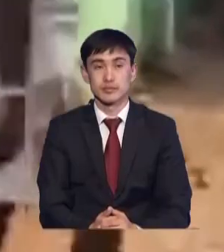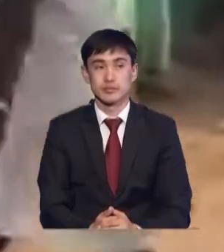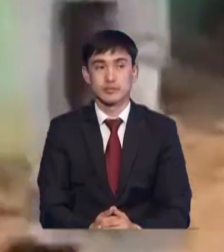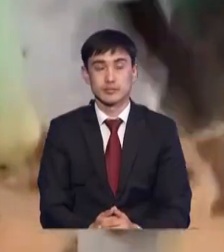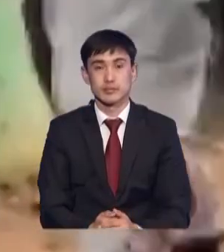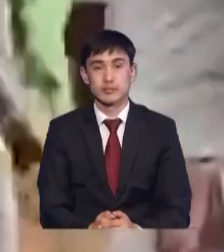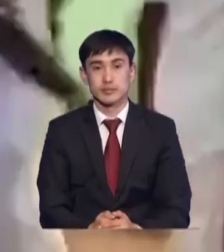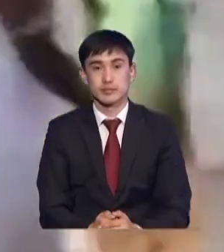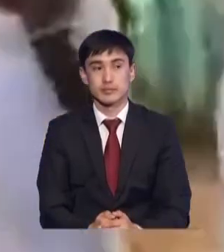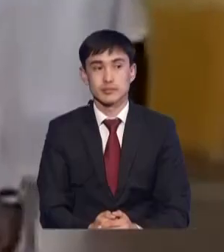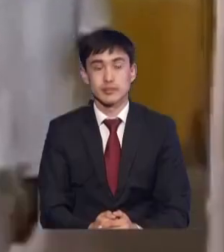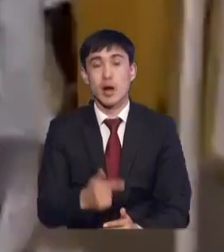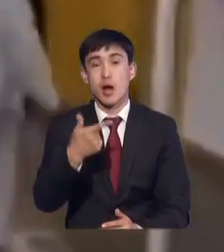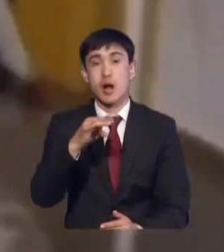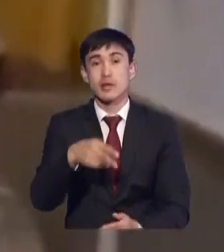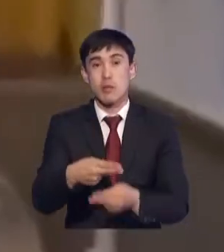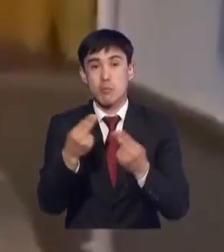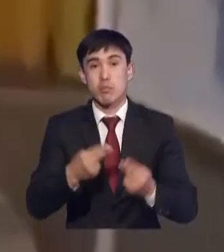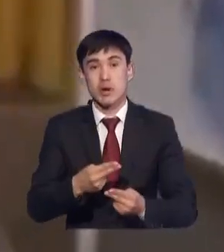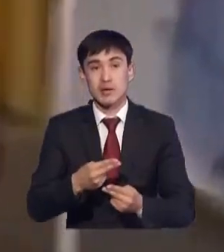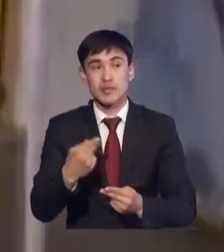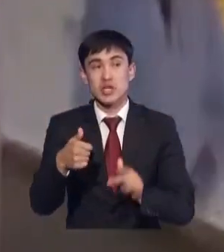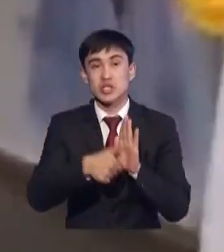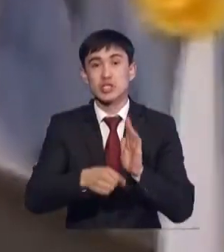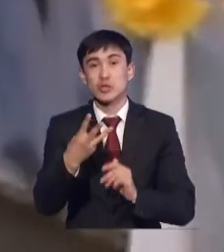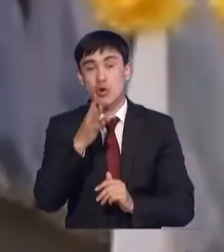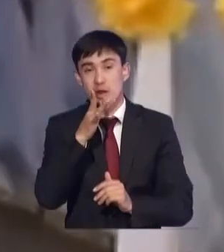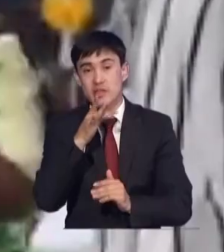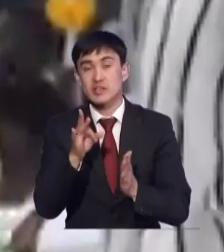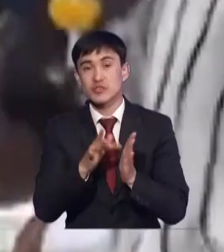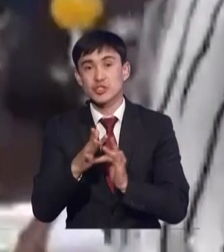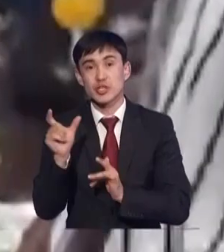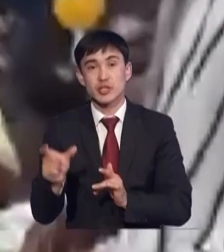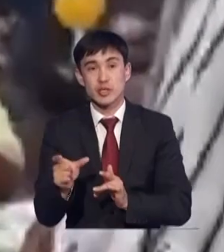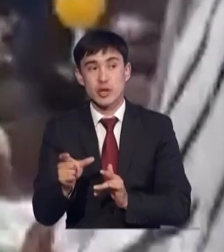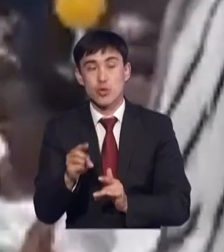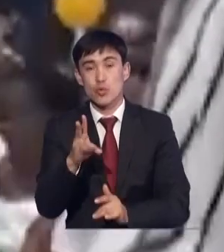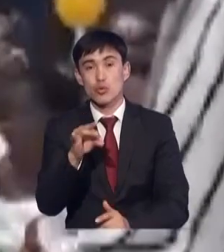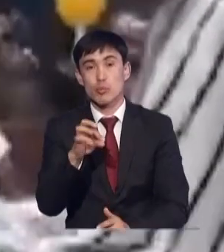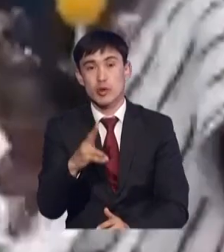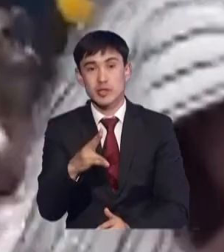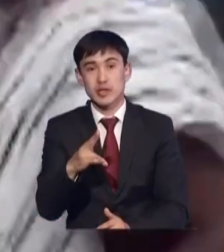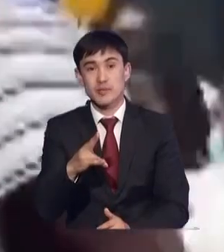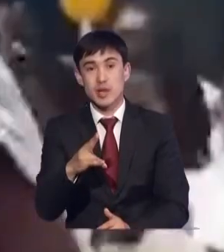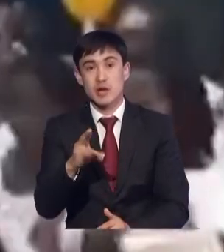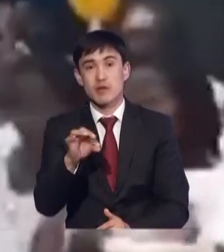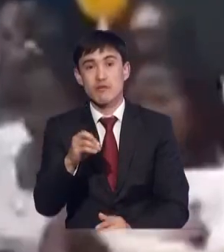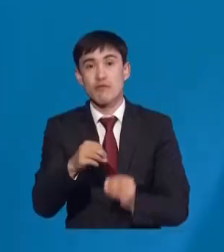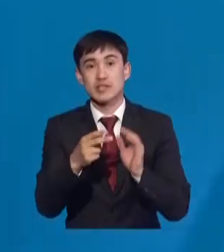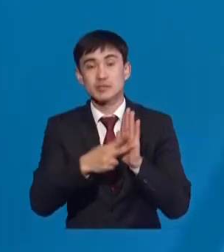Казахстан в Гане брак влиятельного шестидесяти трёхлетнего священника нума борте лавеху